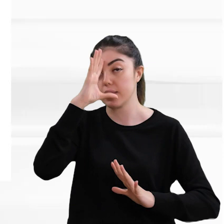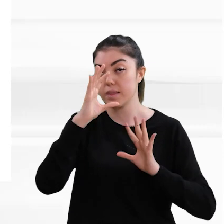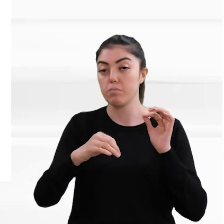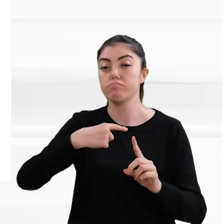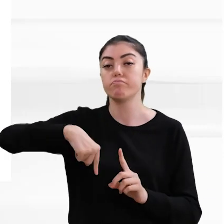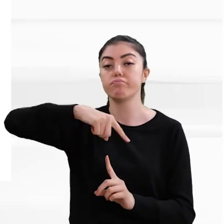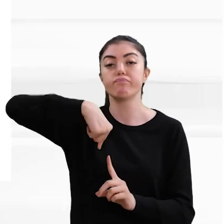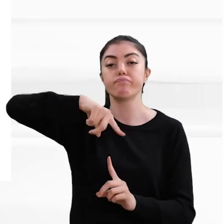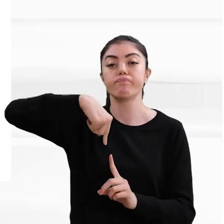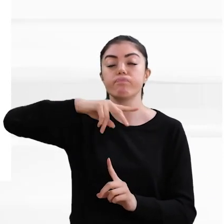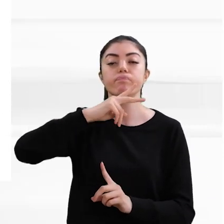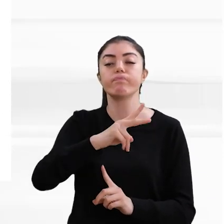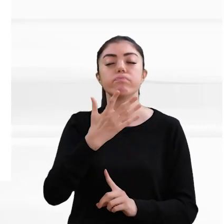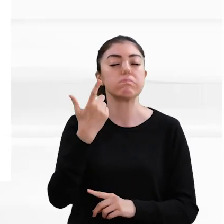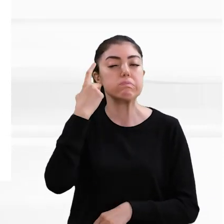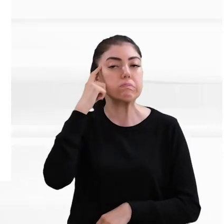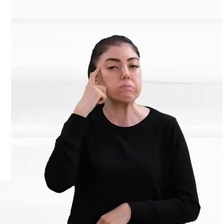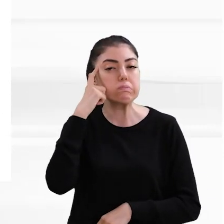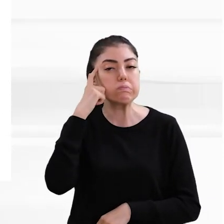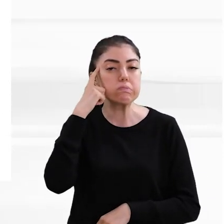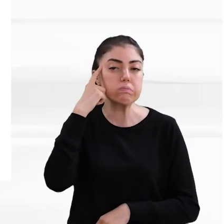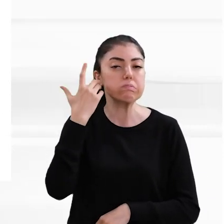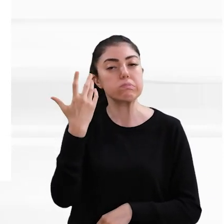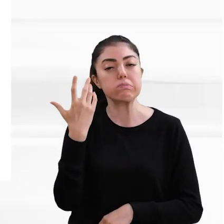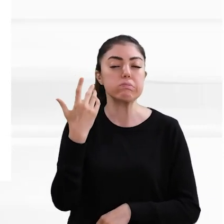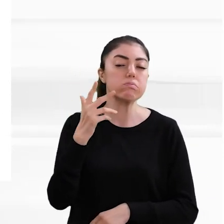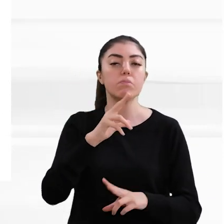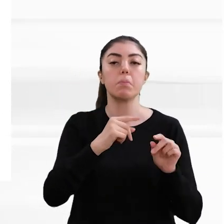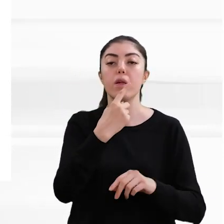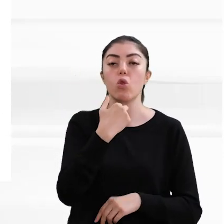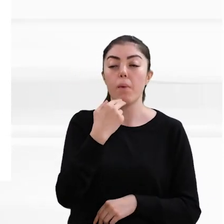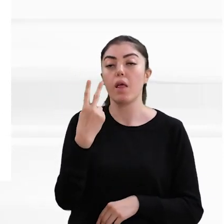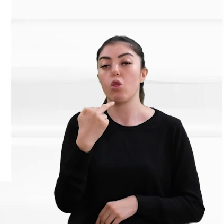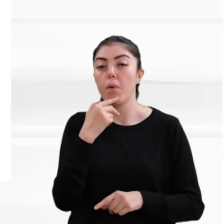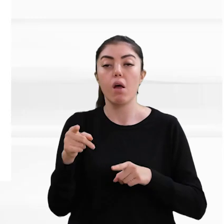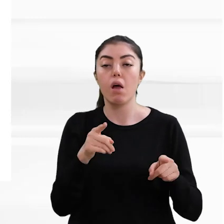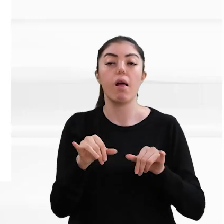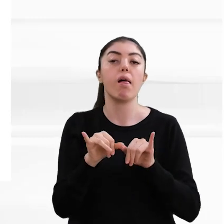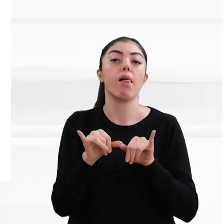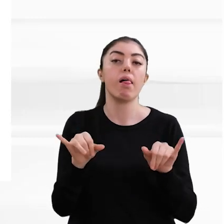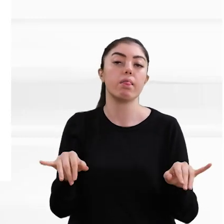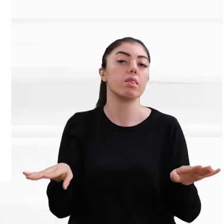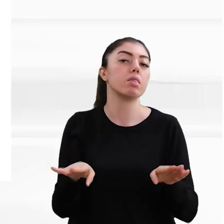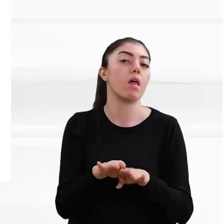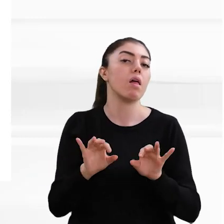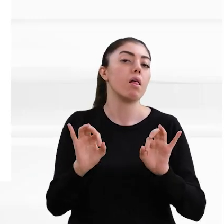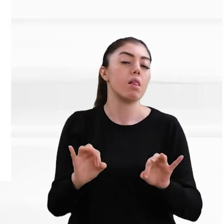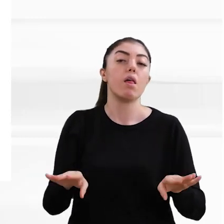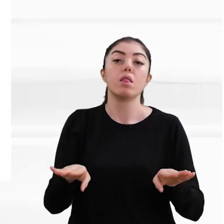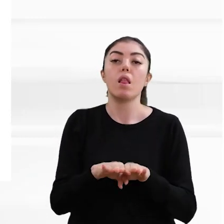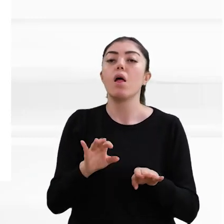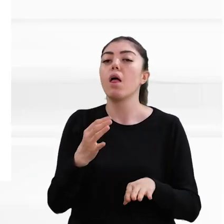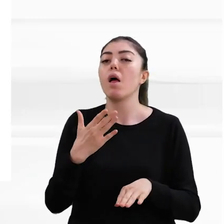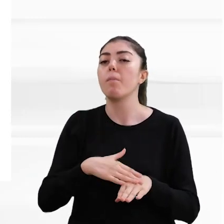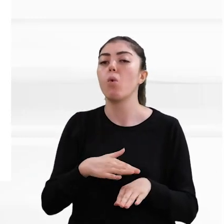tork. Sevgili öğrenciler, burada şekil 1 ve şekil 2'de her iki durumda da el arabası dengededir. Dengede olduğu